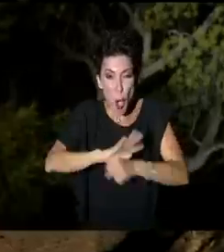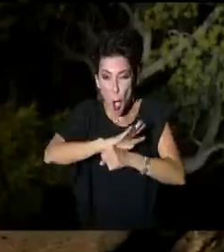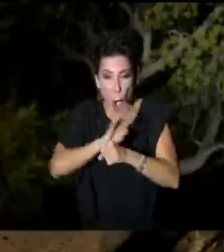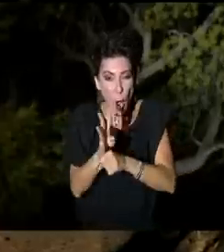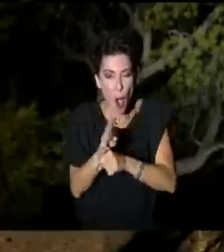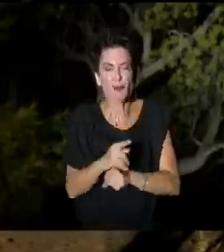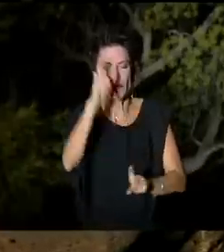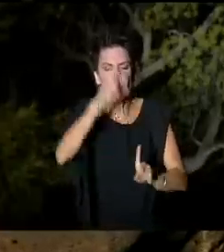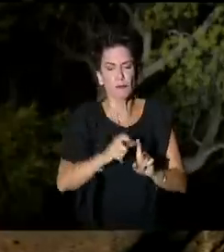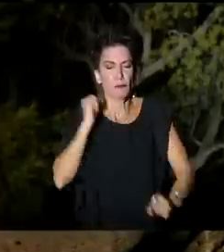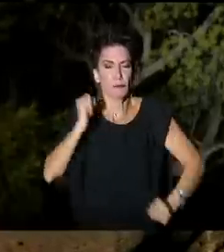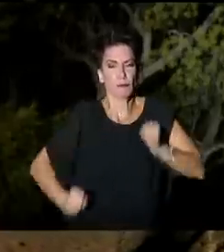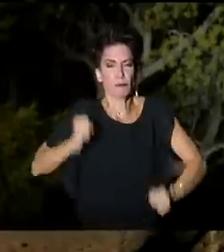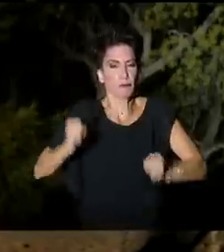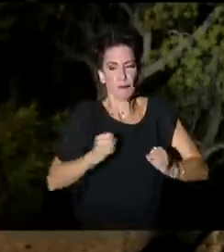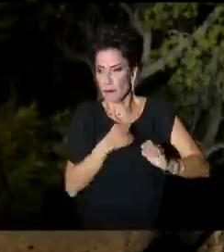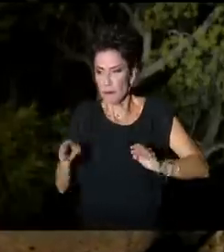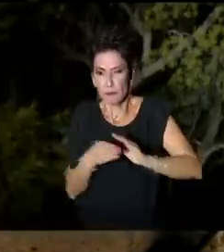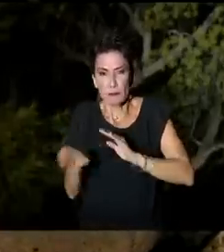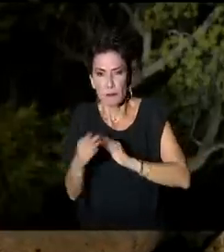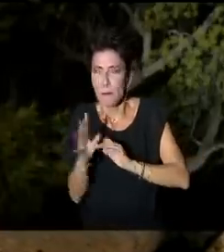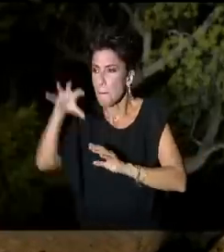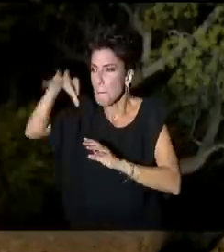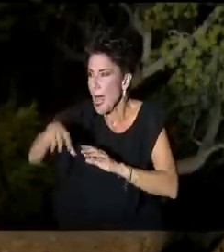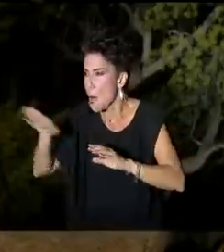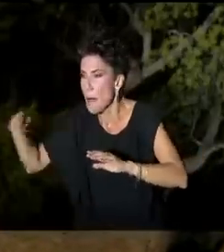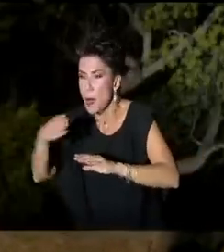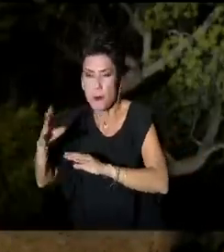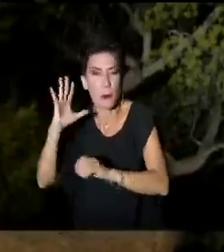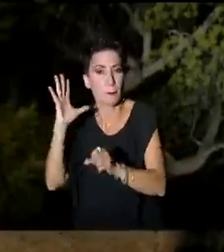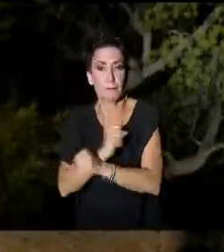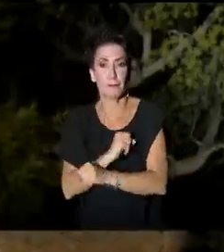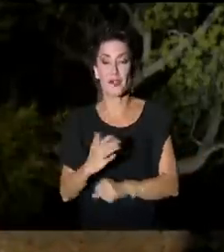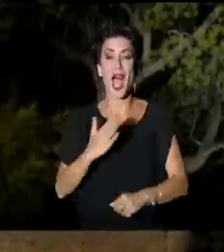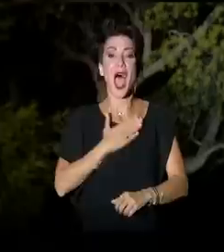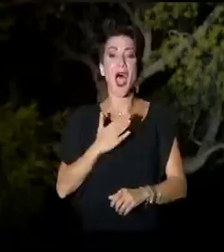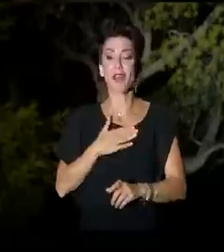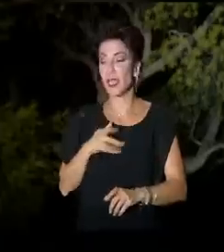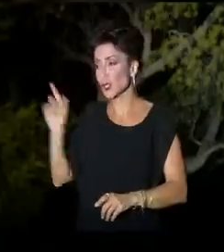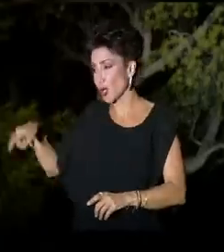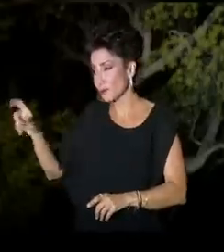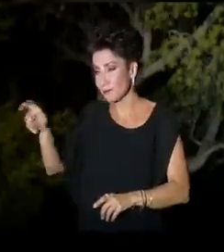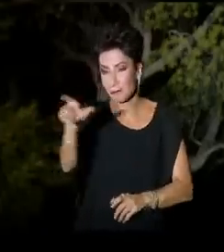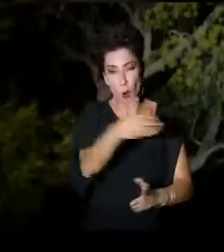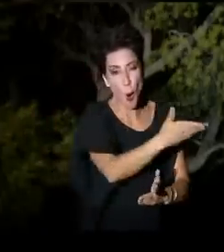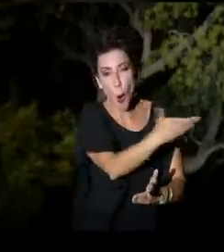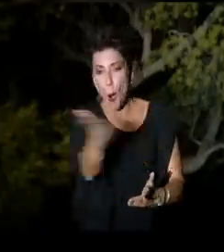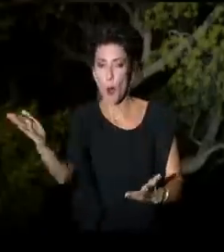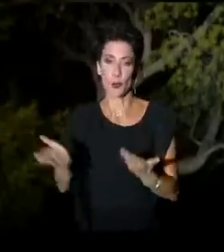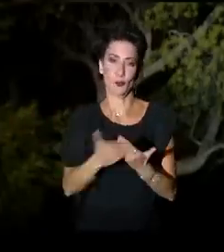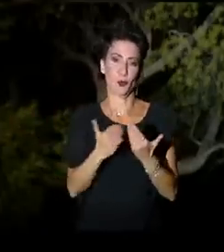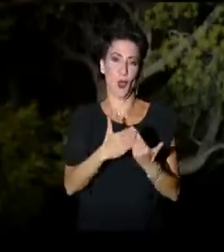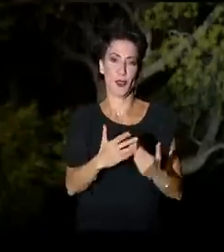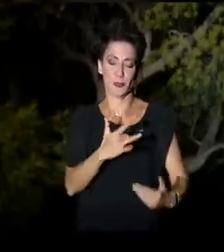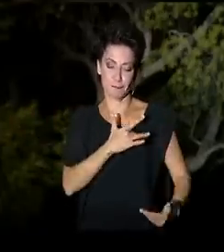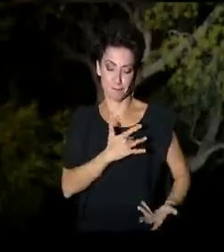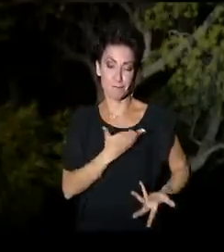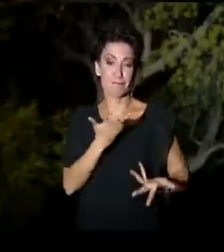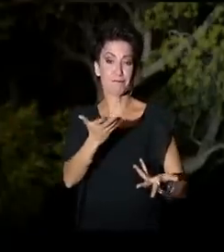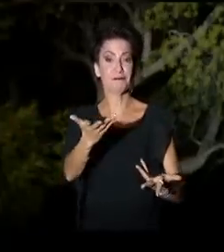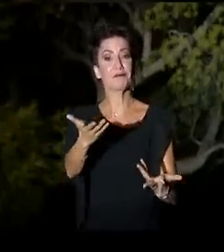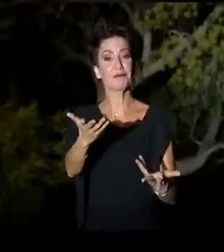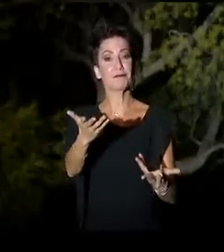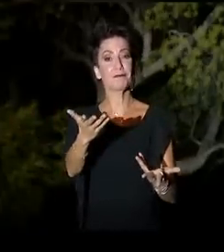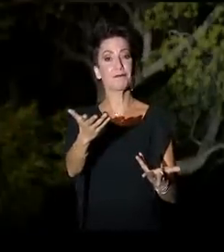των έργων επί και πέριξ του Ιερού Βράχου. Ευχαριστώ τον καθένα από καρδιάς. Ωστόσο, τίποτε από